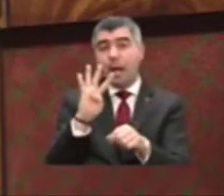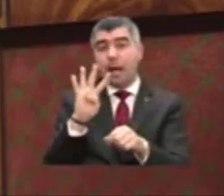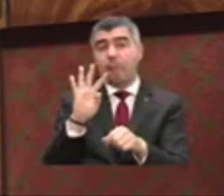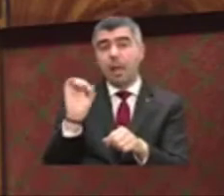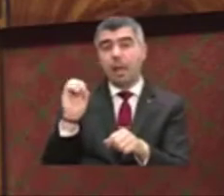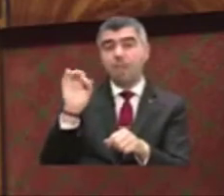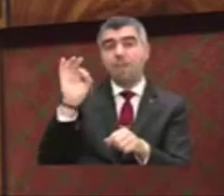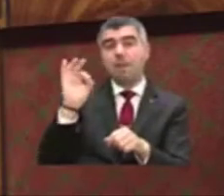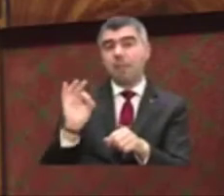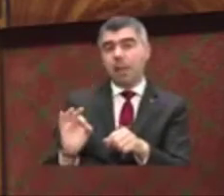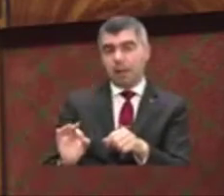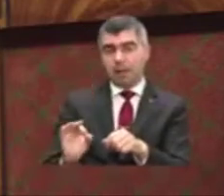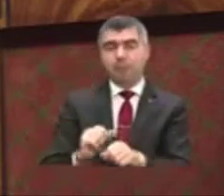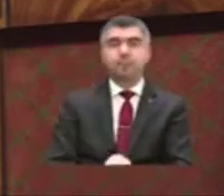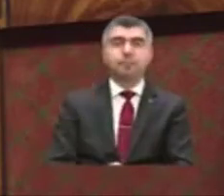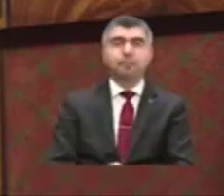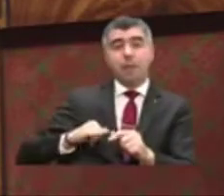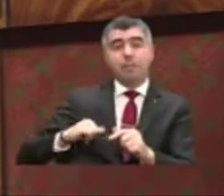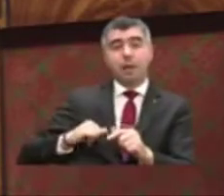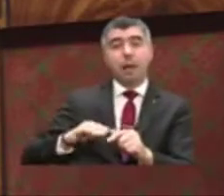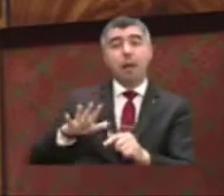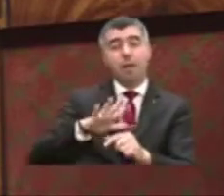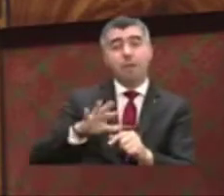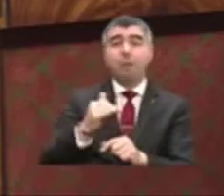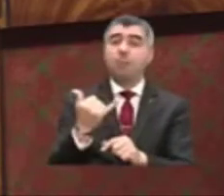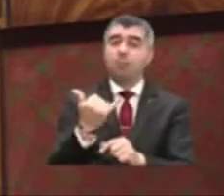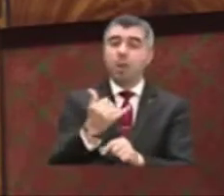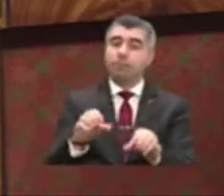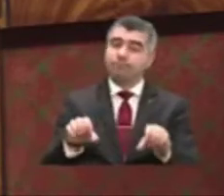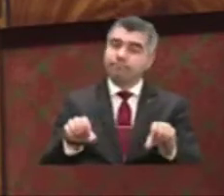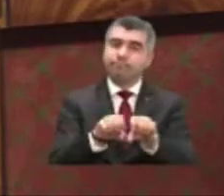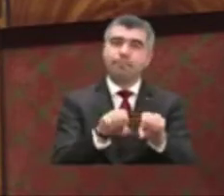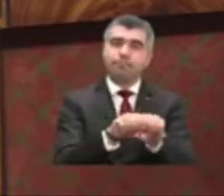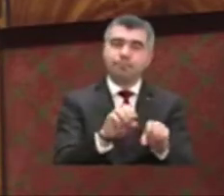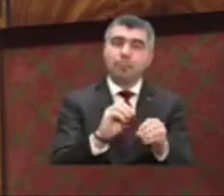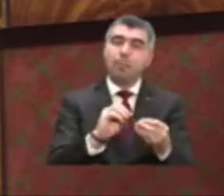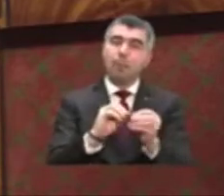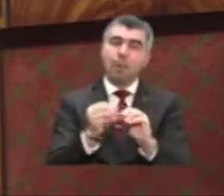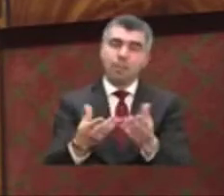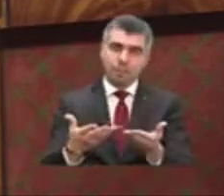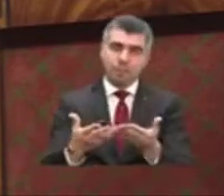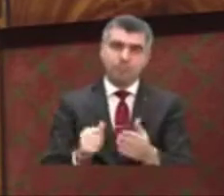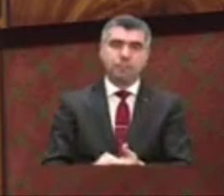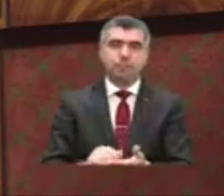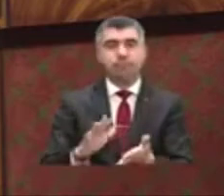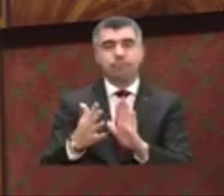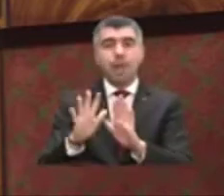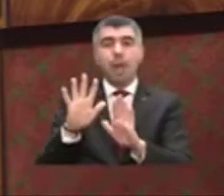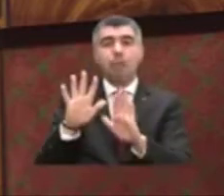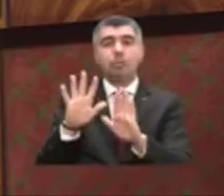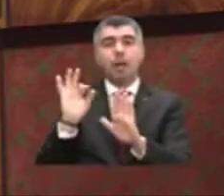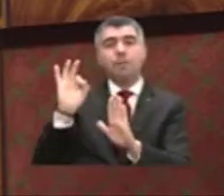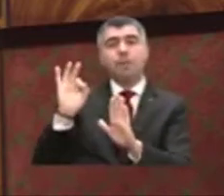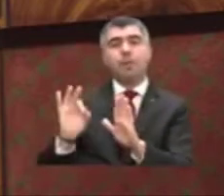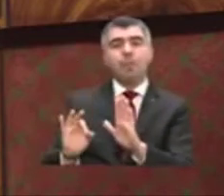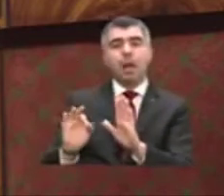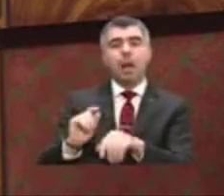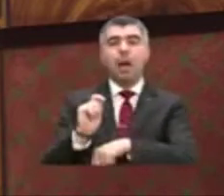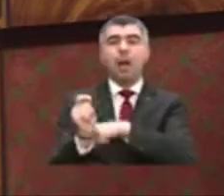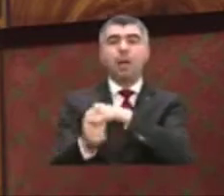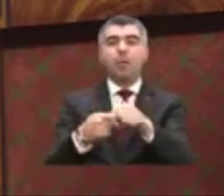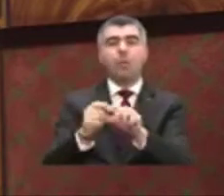النقطه الثالثه مرتبطه كذلك، عندنا اشكال بان هذه النسبه ما تتفوتش 10% بالنسبه للعالم القروي